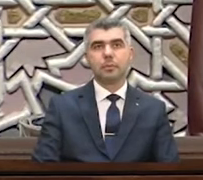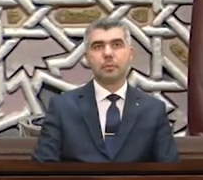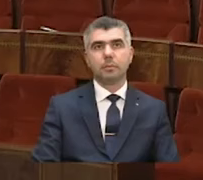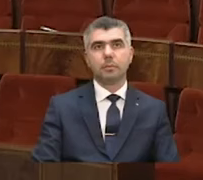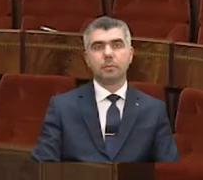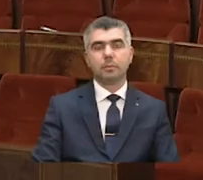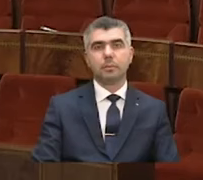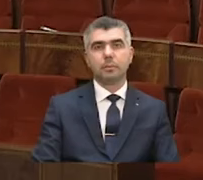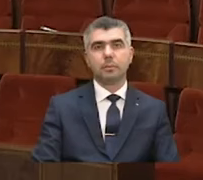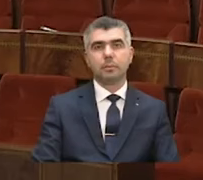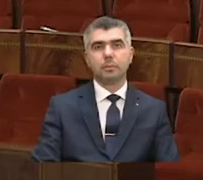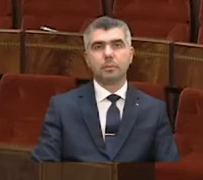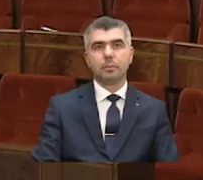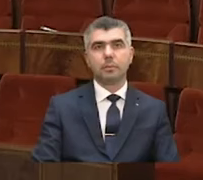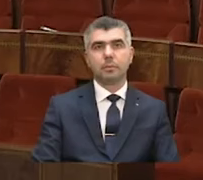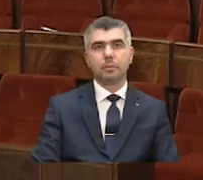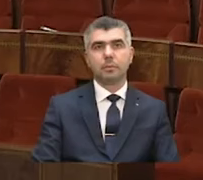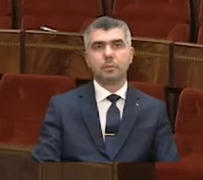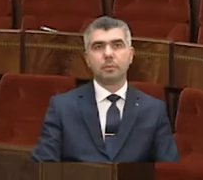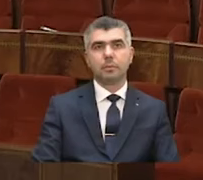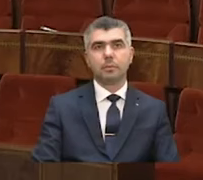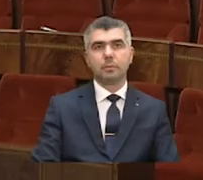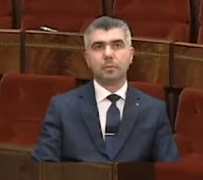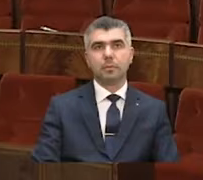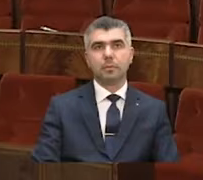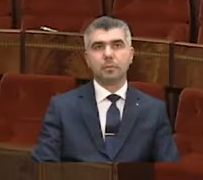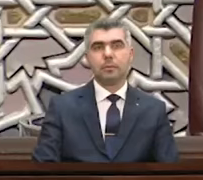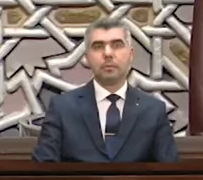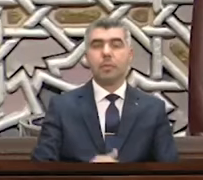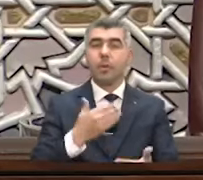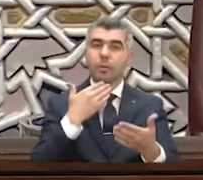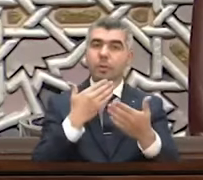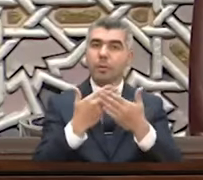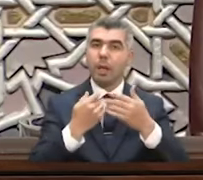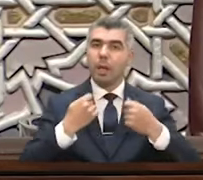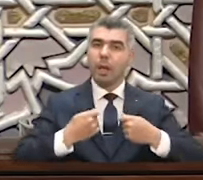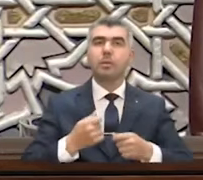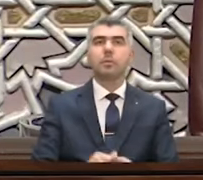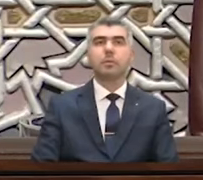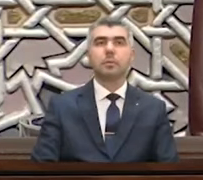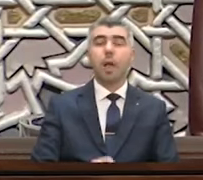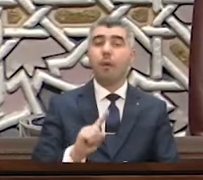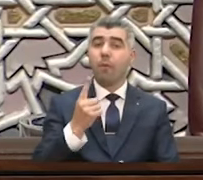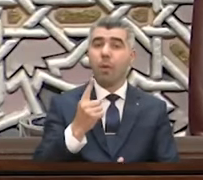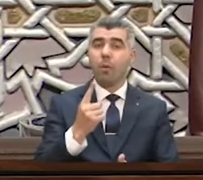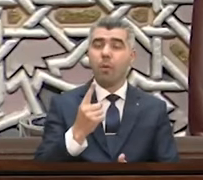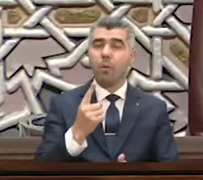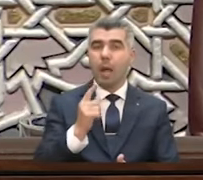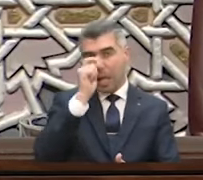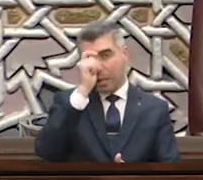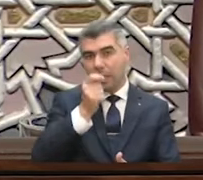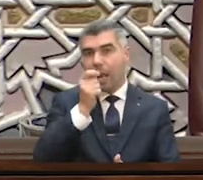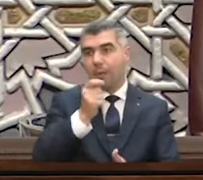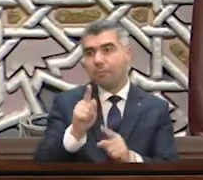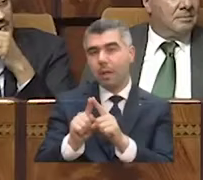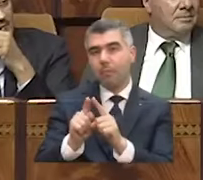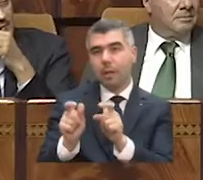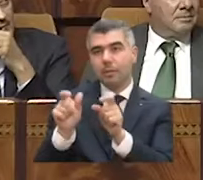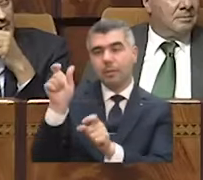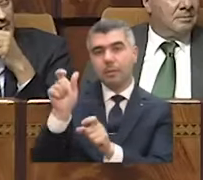السيد الرئيس، سيد الرئيس تفضل. السيد الرئيس شكرا سيد الرئيس. اولا باحترامتي السيد رئيس الفريق الحركه الشعبيه،